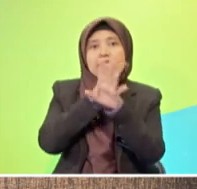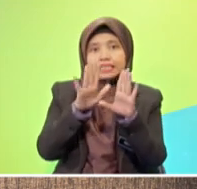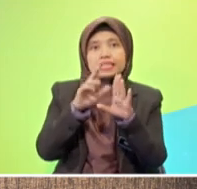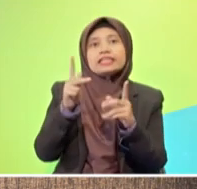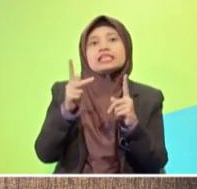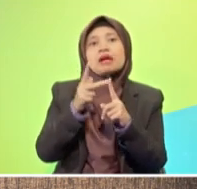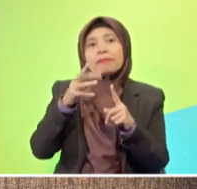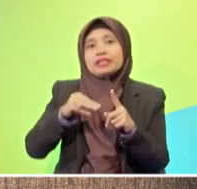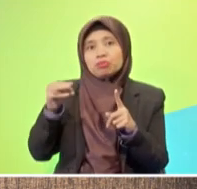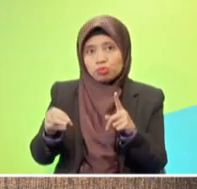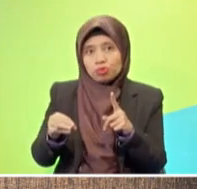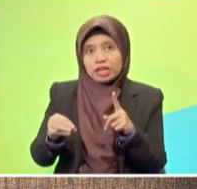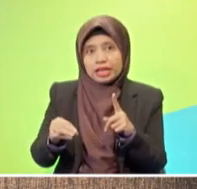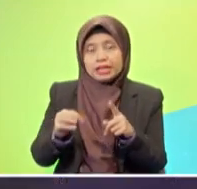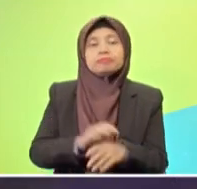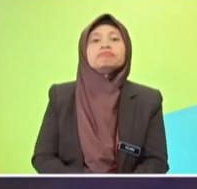mereka